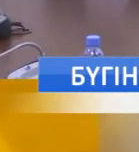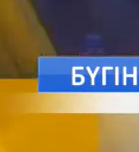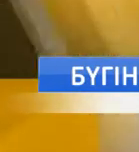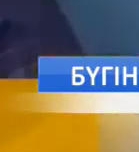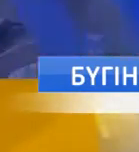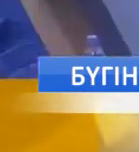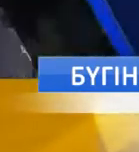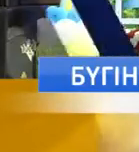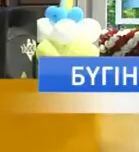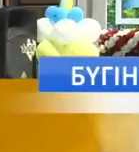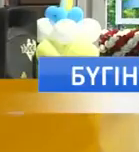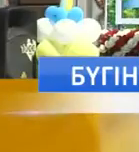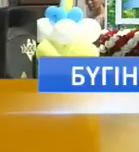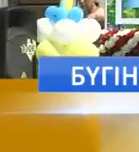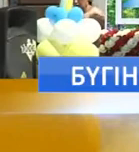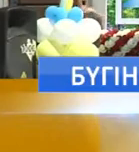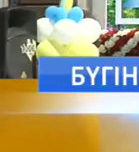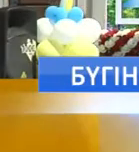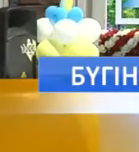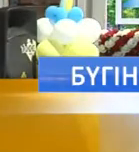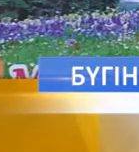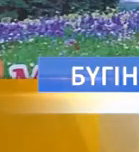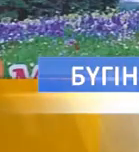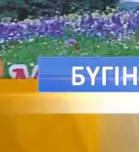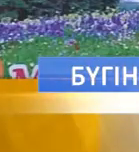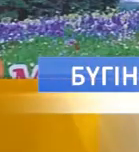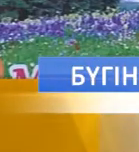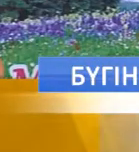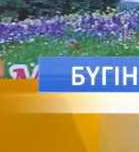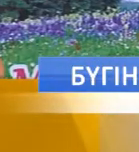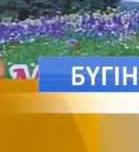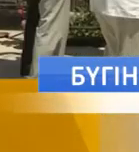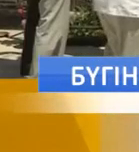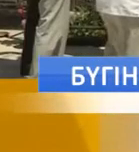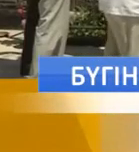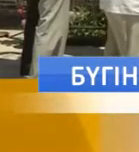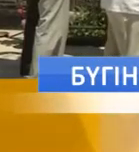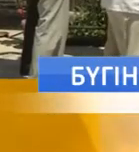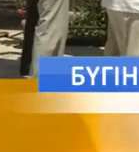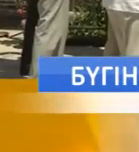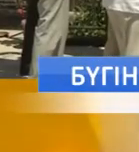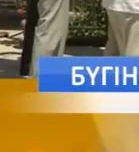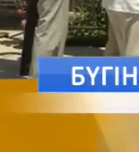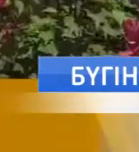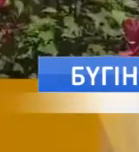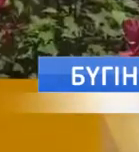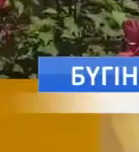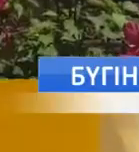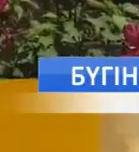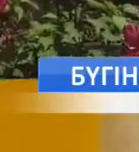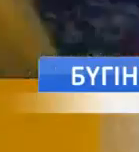қабылдады. Ер есімі ел есінде. Панфилов ауданында еңбек ардагері Азат Машуровқа көше